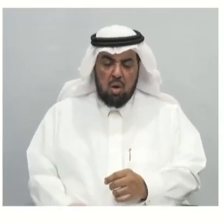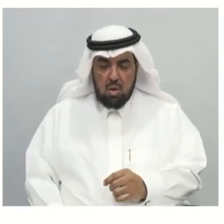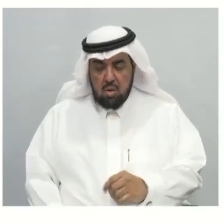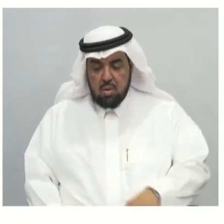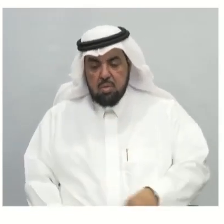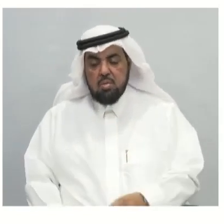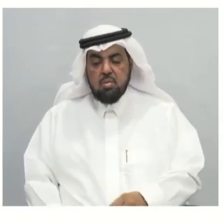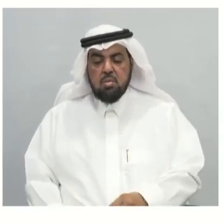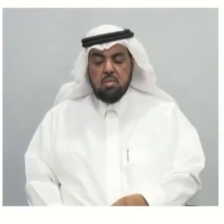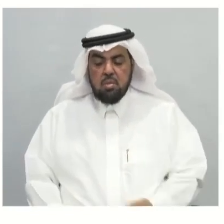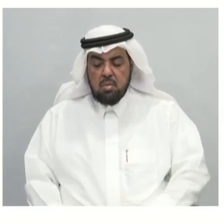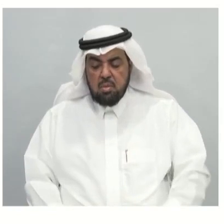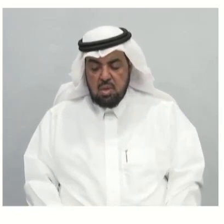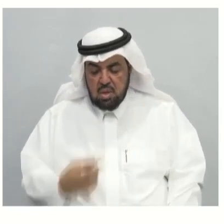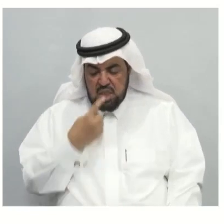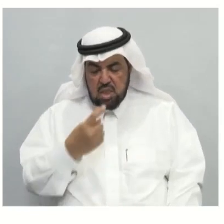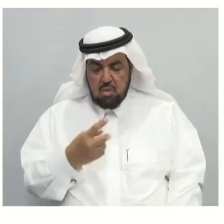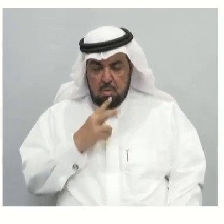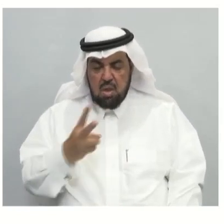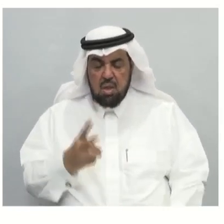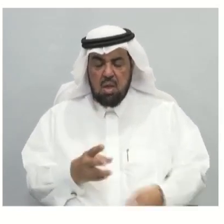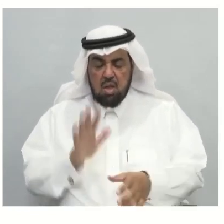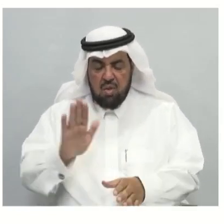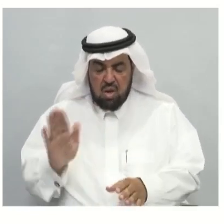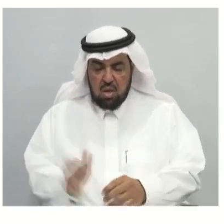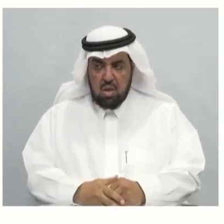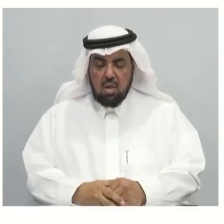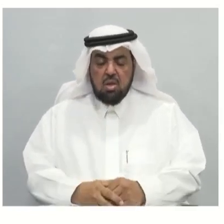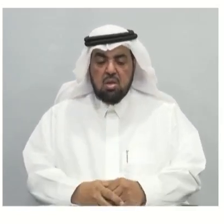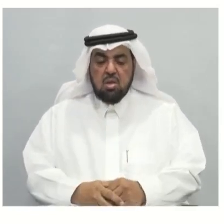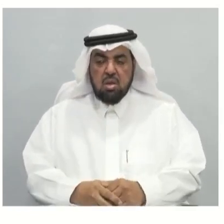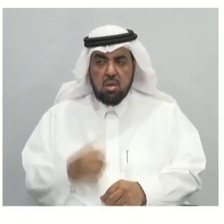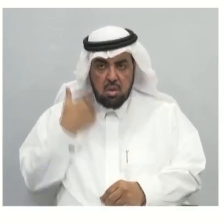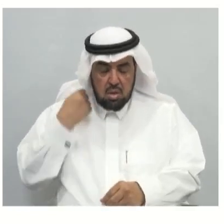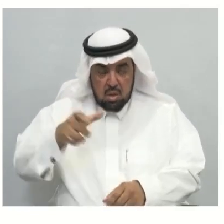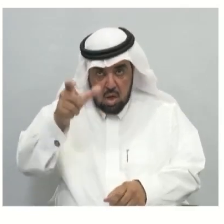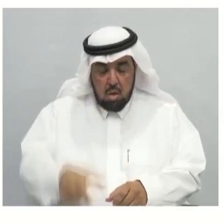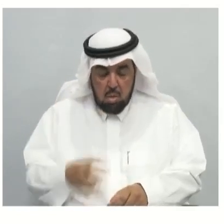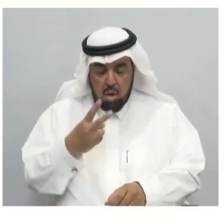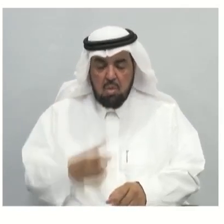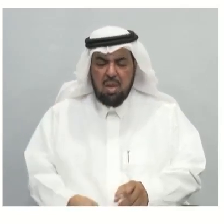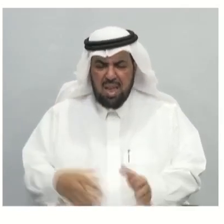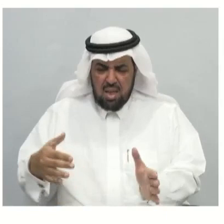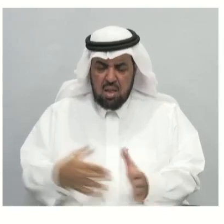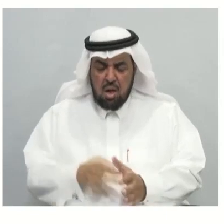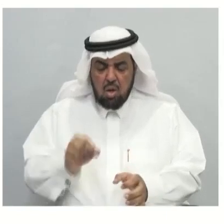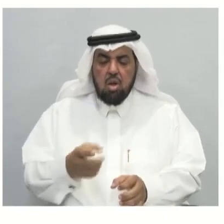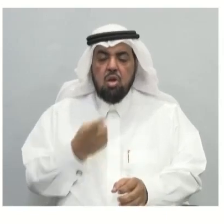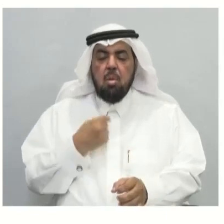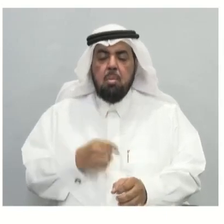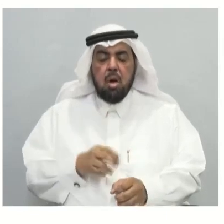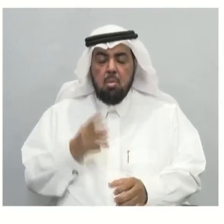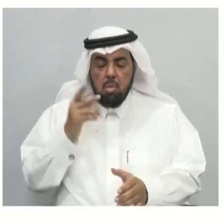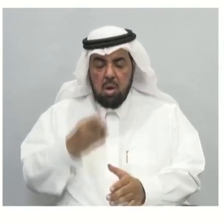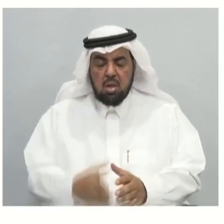كان التقرير مثلا نفترض تقرير سنوي 200 صفحه بامكانه الشخص عن طريق قائمه المحتويات ان يصل الى النقطه التي يريدها